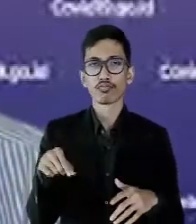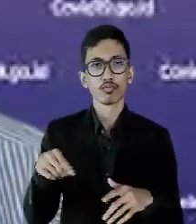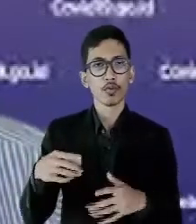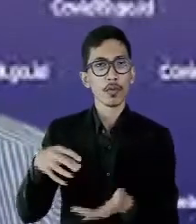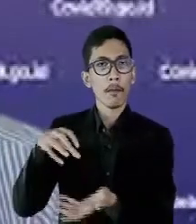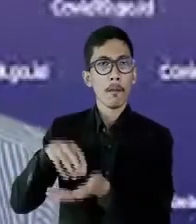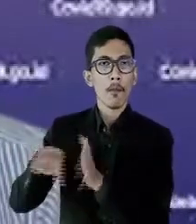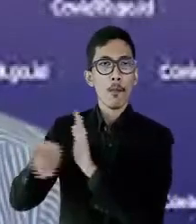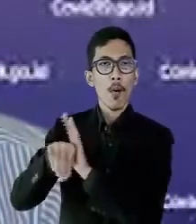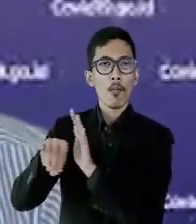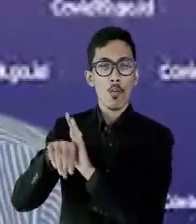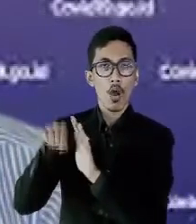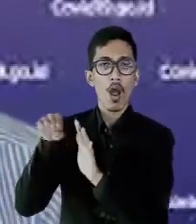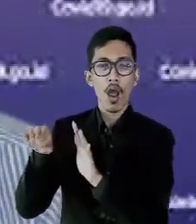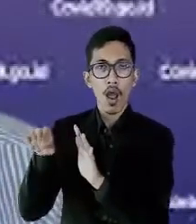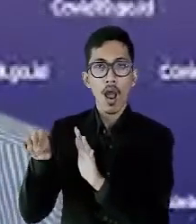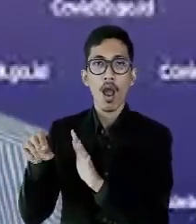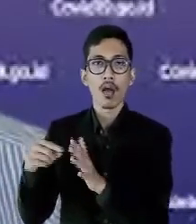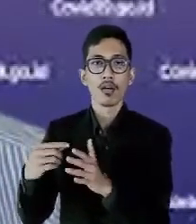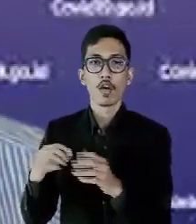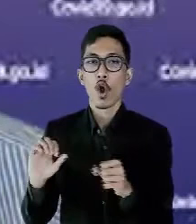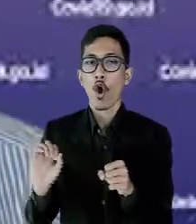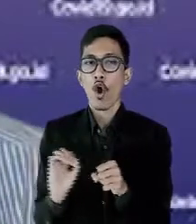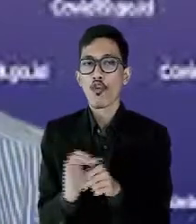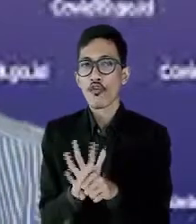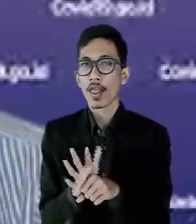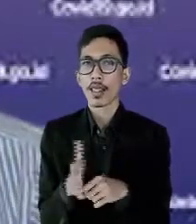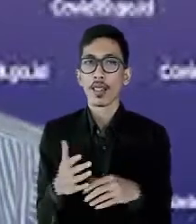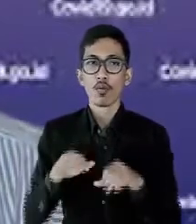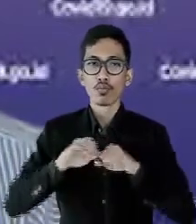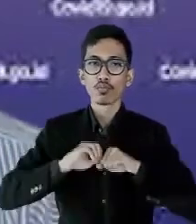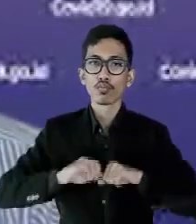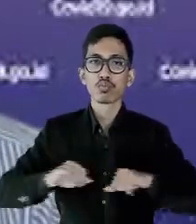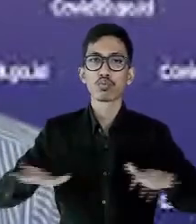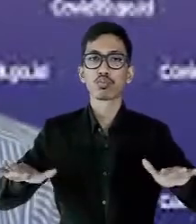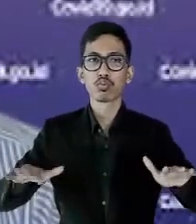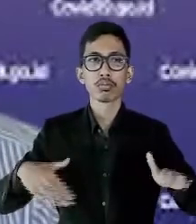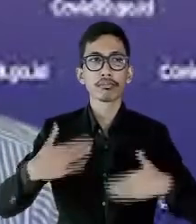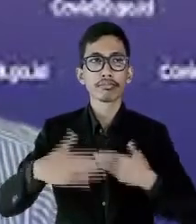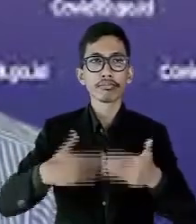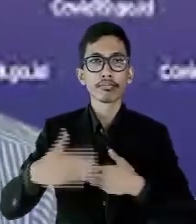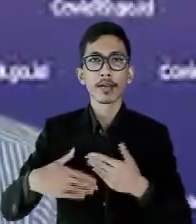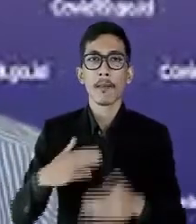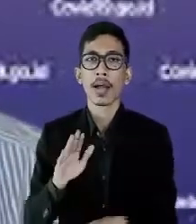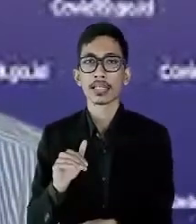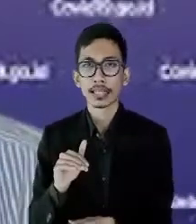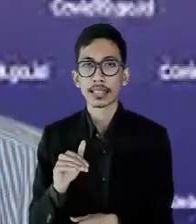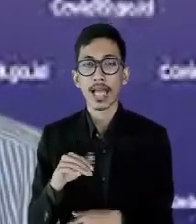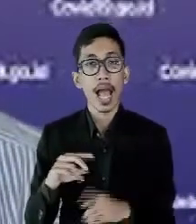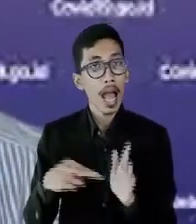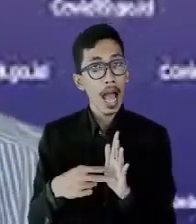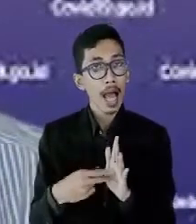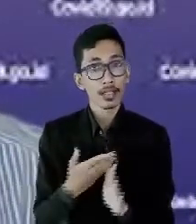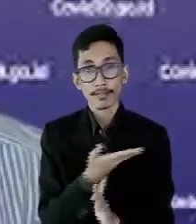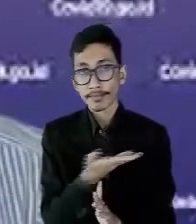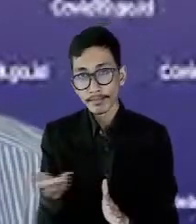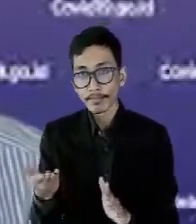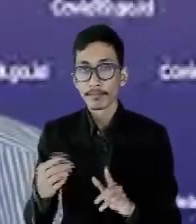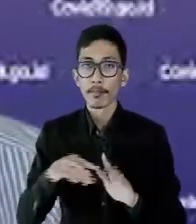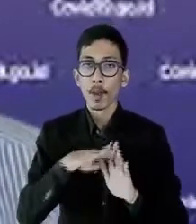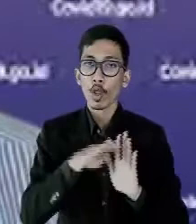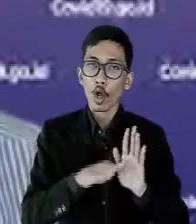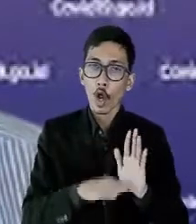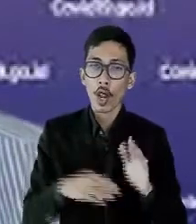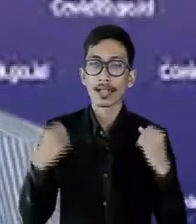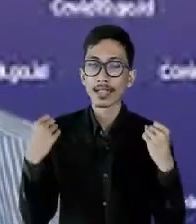wabah COVID masih berlangsung. Nah, ini berarti protokol kesehatan mutlak diterapkan. Nah, pada